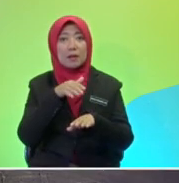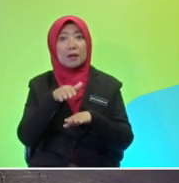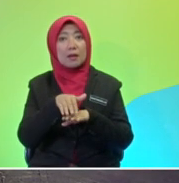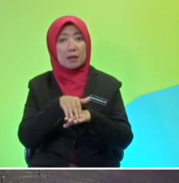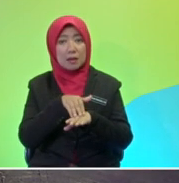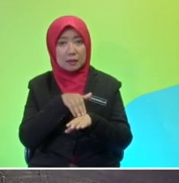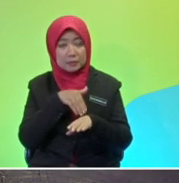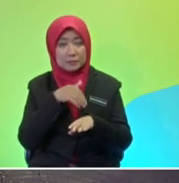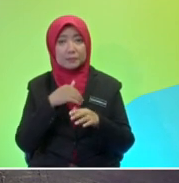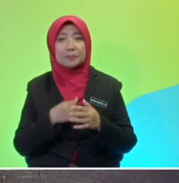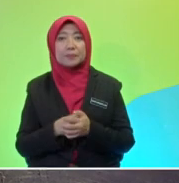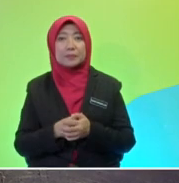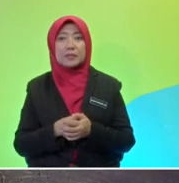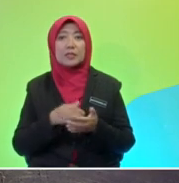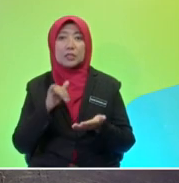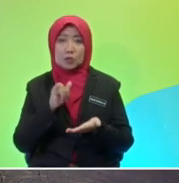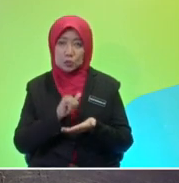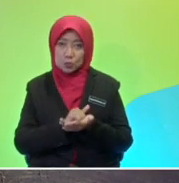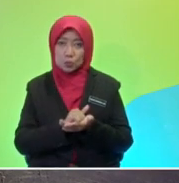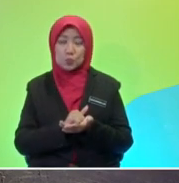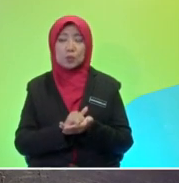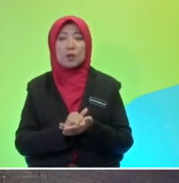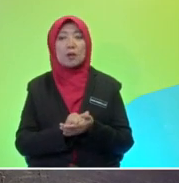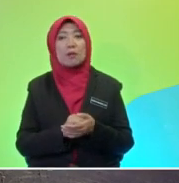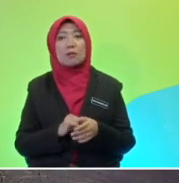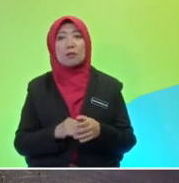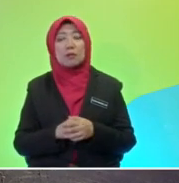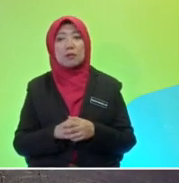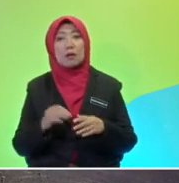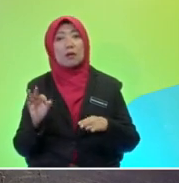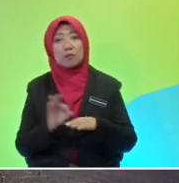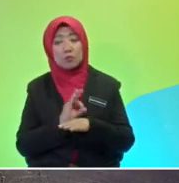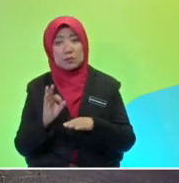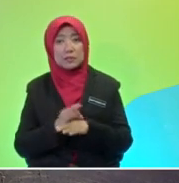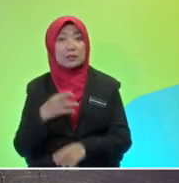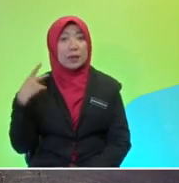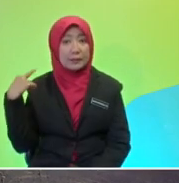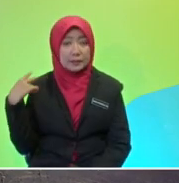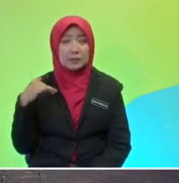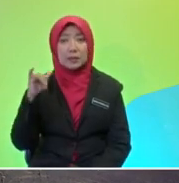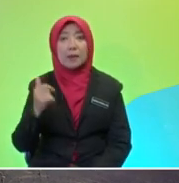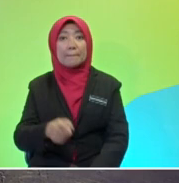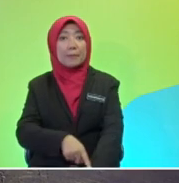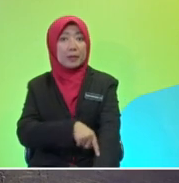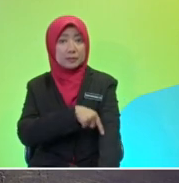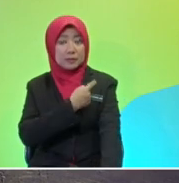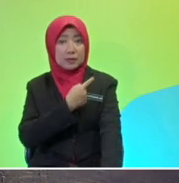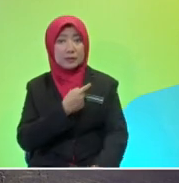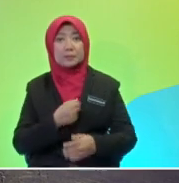oh itulah fungsi kaki dia yang panjang sekarang cantik karena